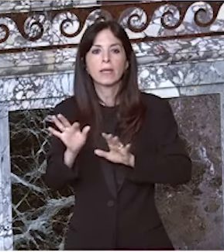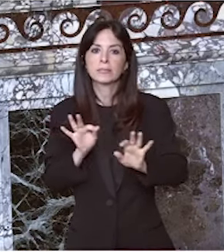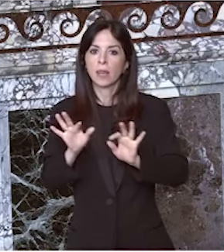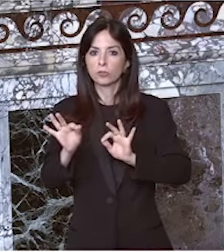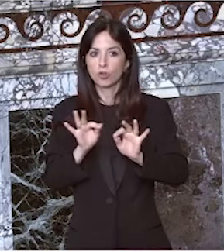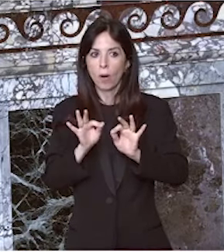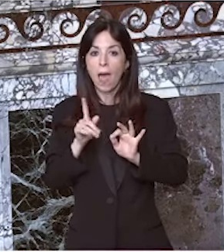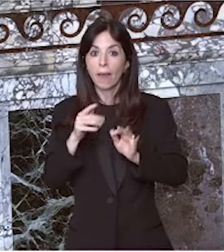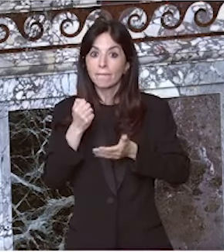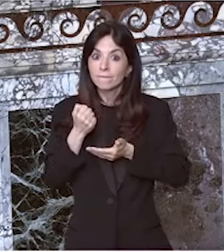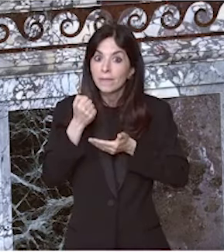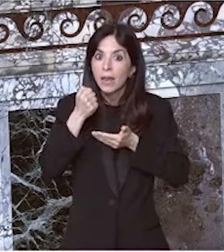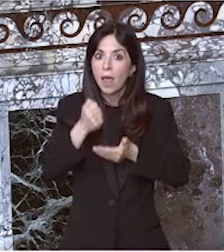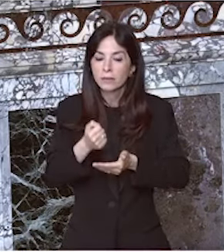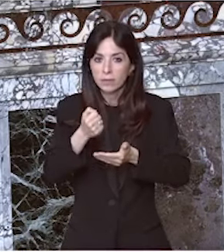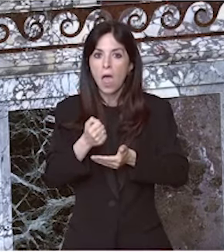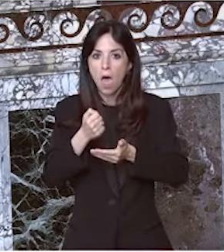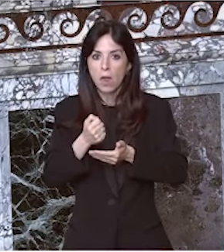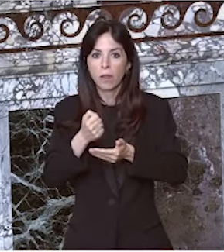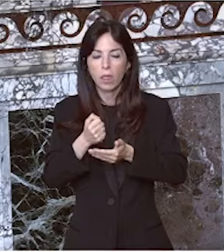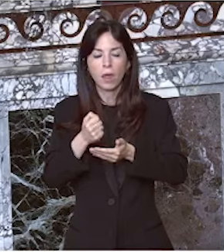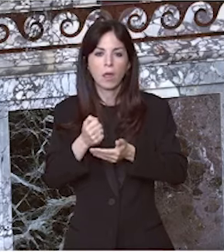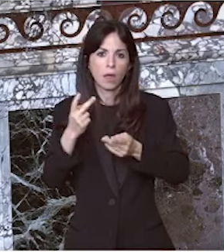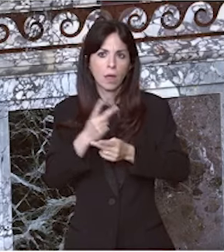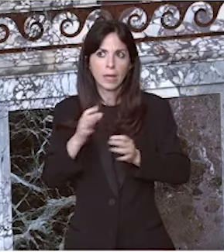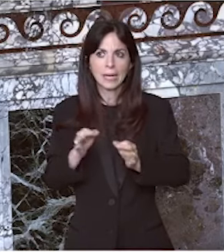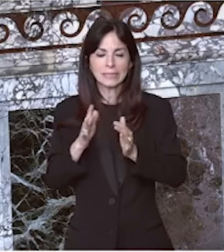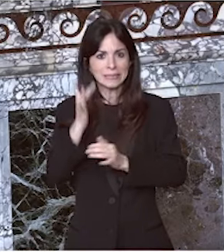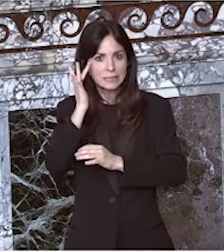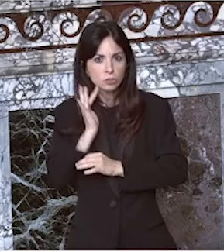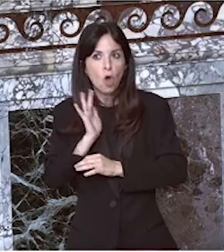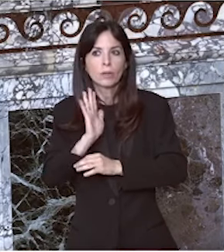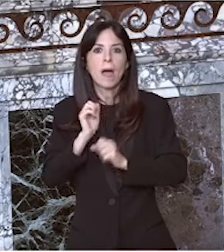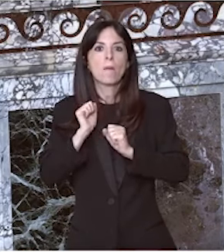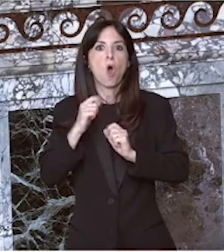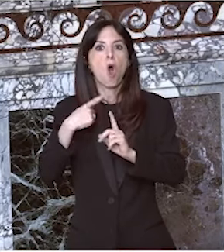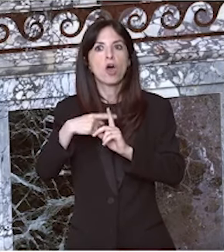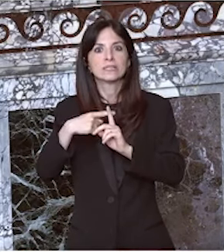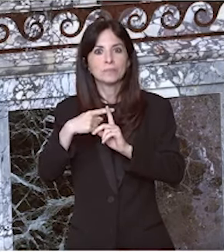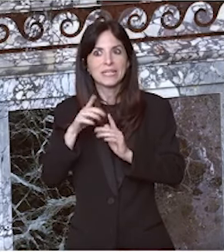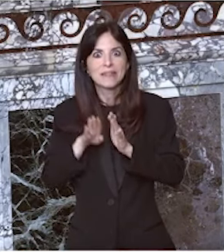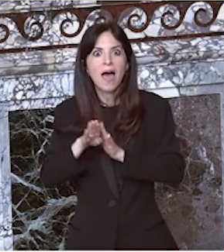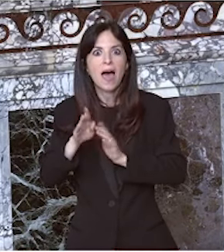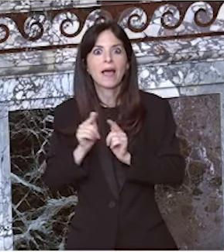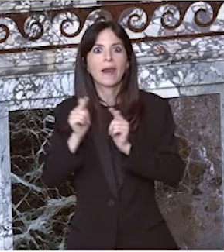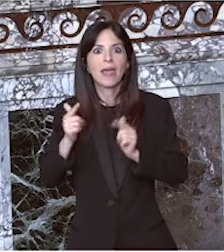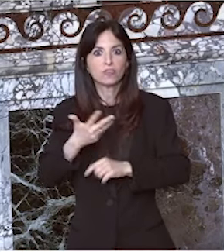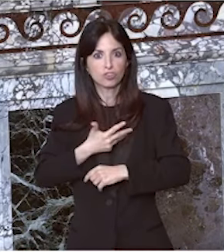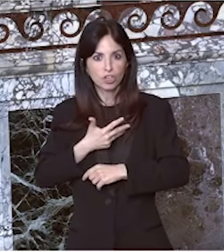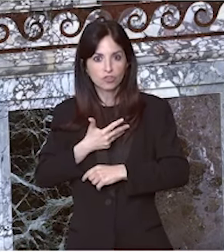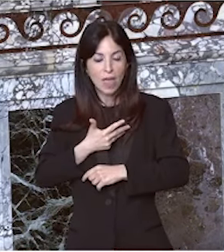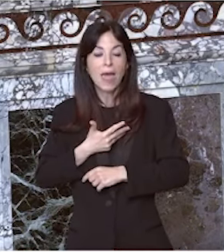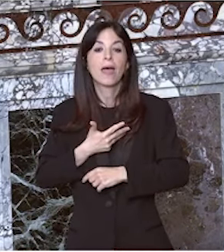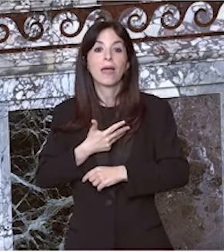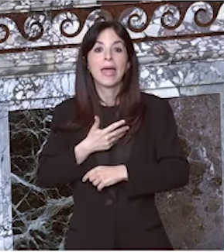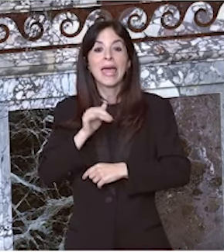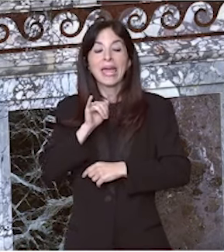finanziare iniziative rischiose ma con elevato potenziale di crescita. E questo il ruolo dei fondi di venture